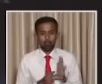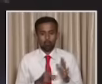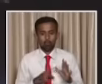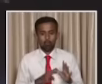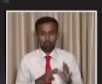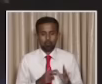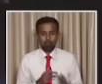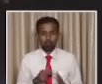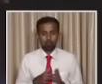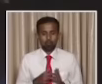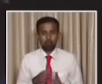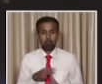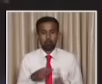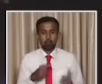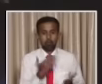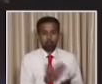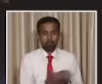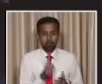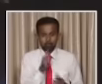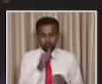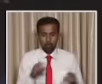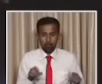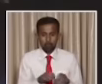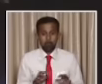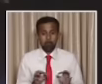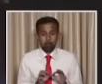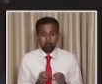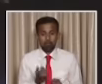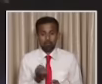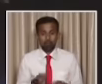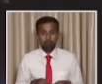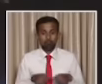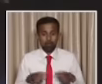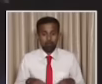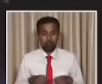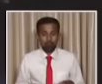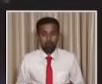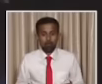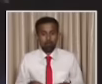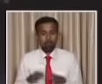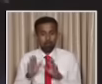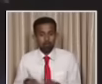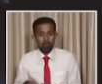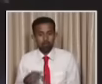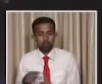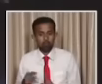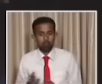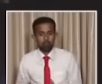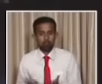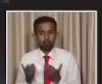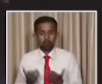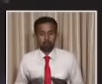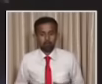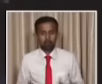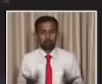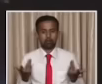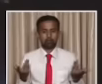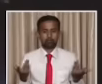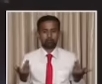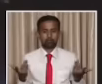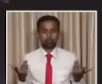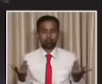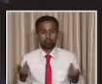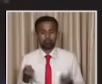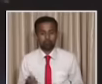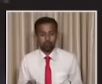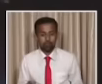ජල ව්‍යාපෘතියේ මග නතර වෙලා තියෙනවා. බට දාලා බිලියන ගානක් මුදල් වෙන් කරලා. හැබැයි දැන් අවසාන අධියර කරගෙන යන්න විදියක් නැහැ.